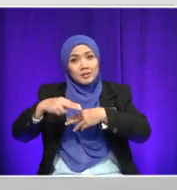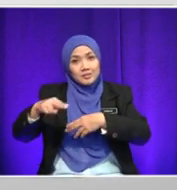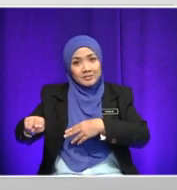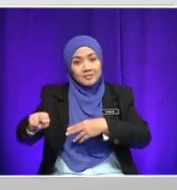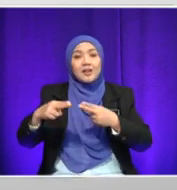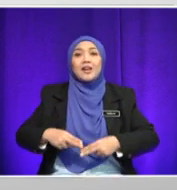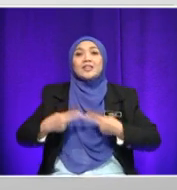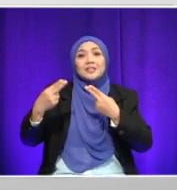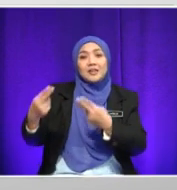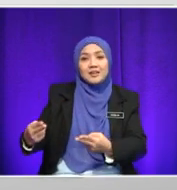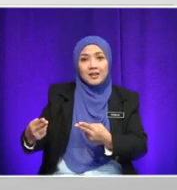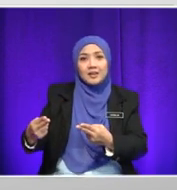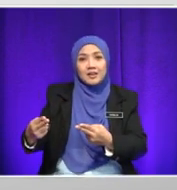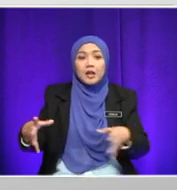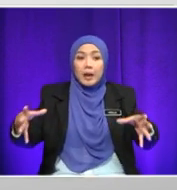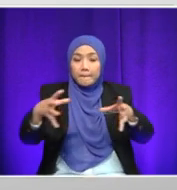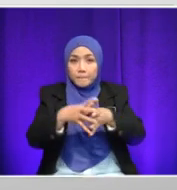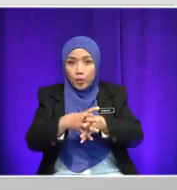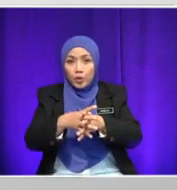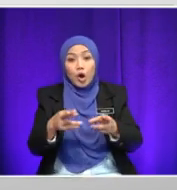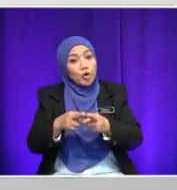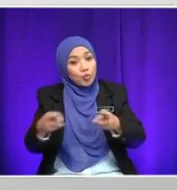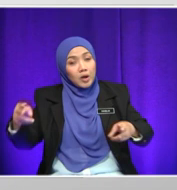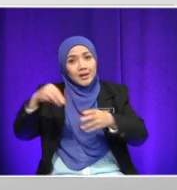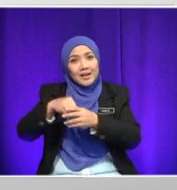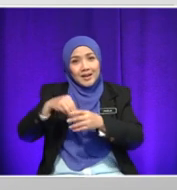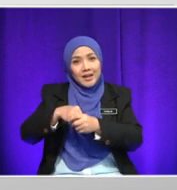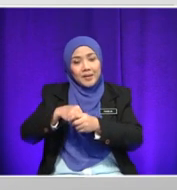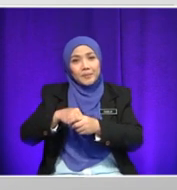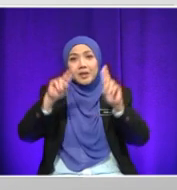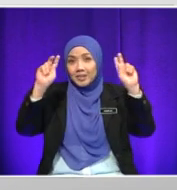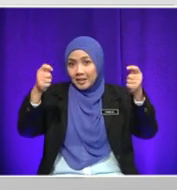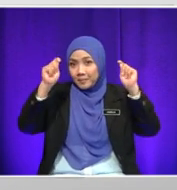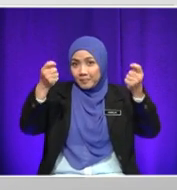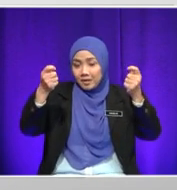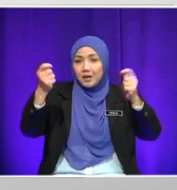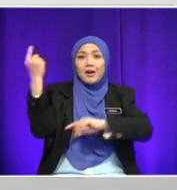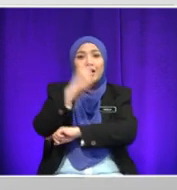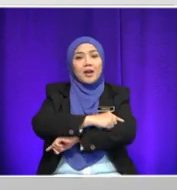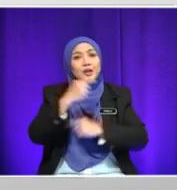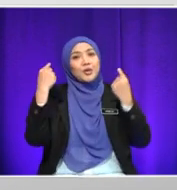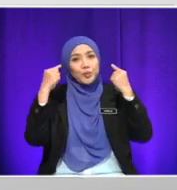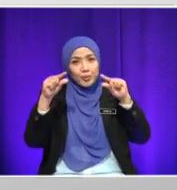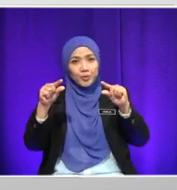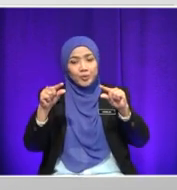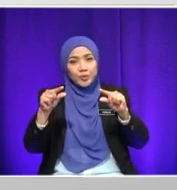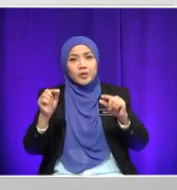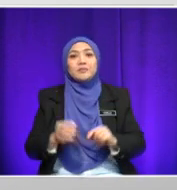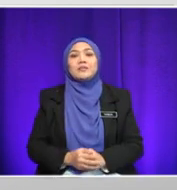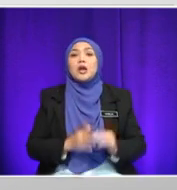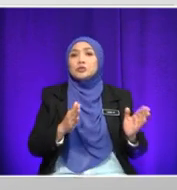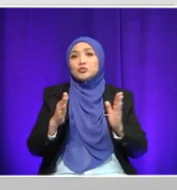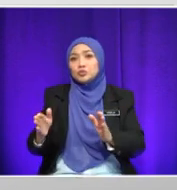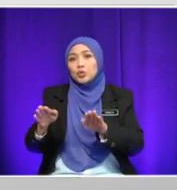pelengkap berdasarkan konsep hiasan ruang daleman tema hari guru murid dibedakan dengan cara menyusun atur meja hari ibu